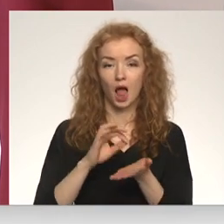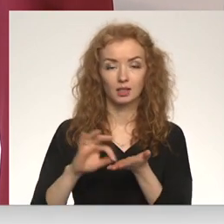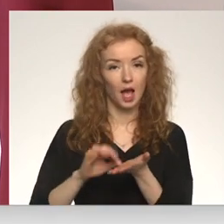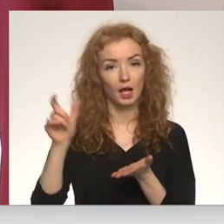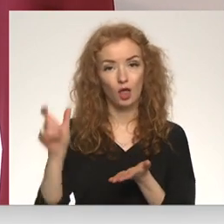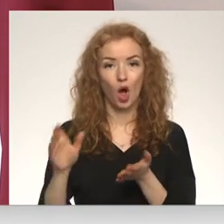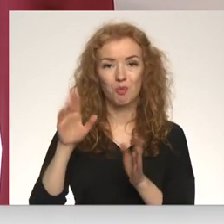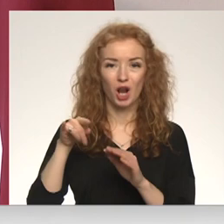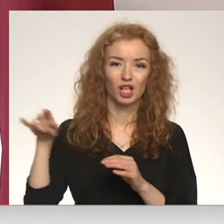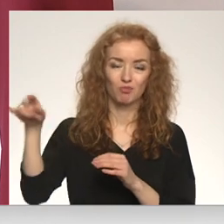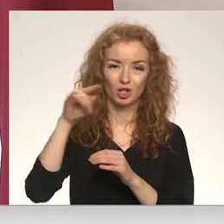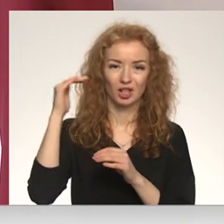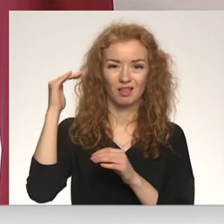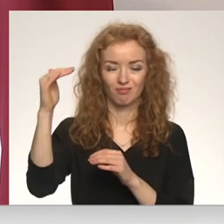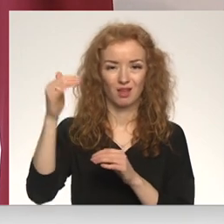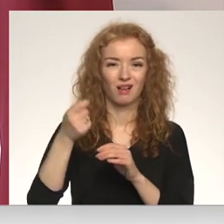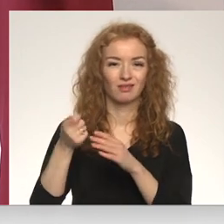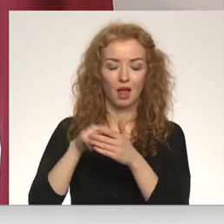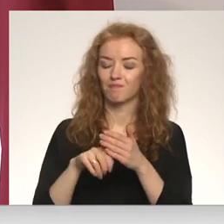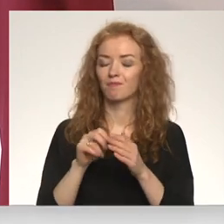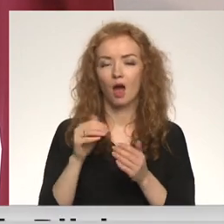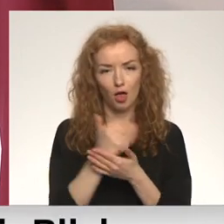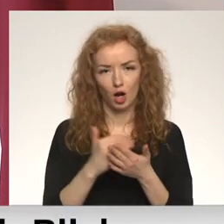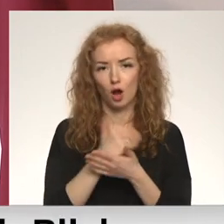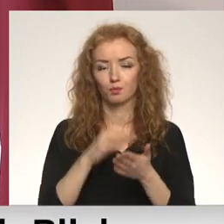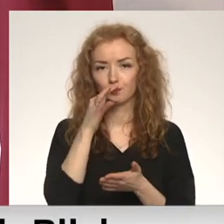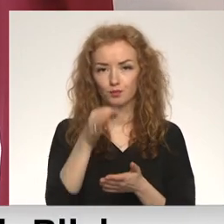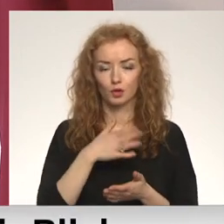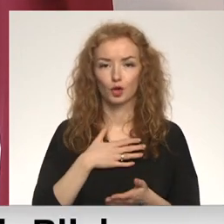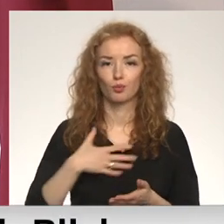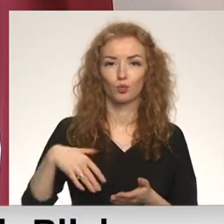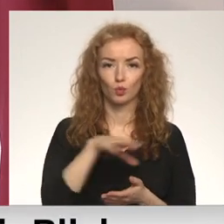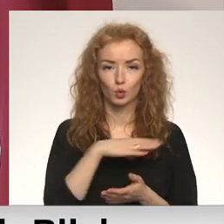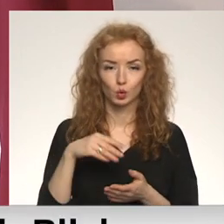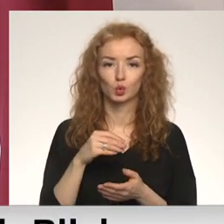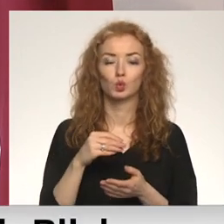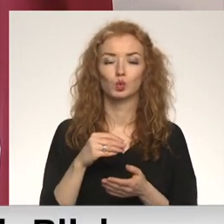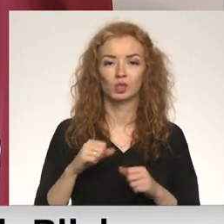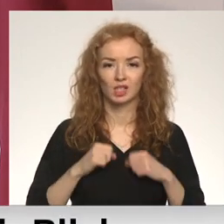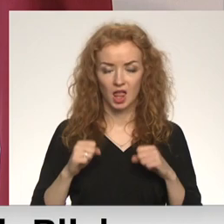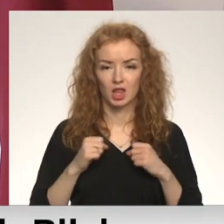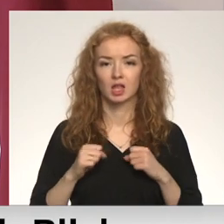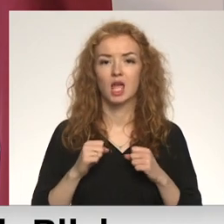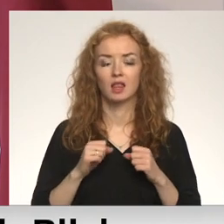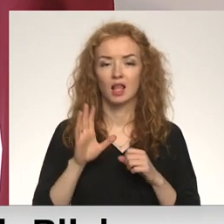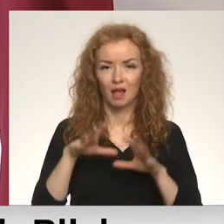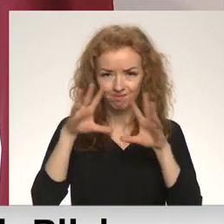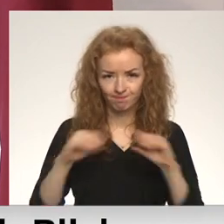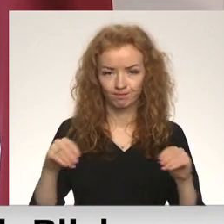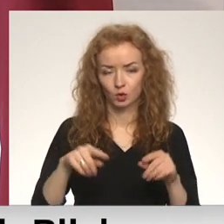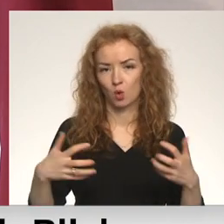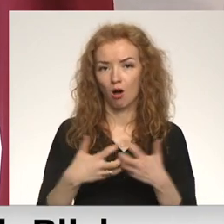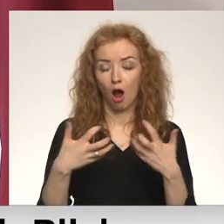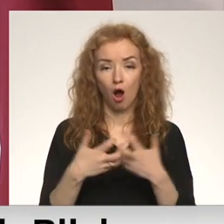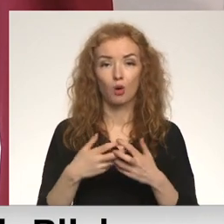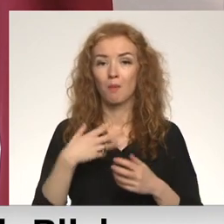un vēlreiz atgādinot, lai būtu pilnībā skaidrs. Mūsu visi pūliņi ir izbeigt šo karu tik ātri, cik vien iespējams. Un